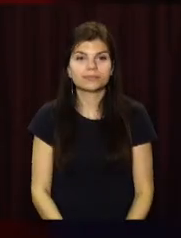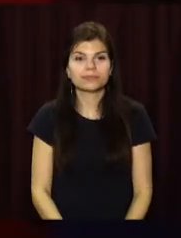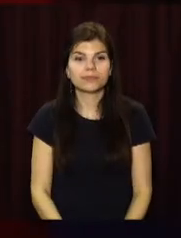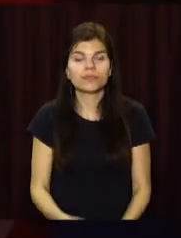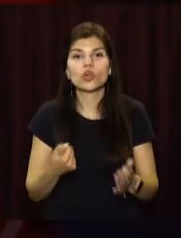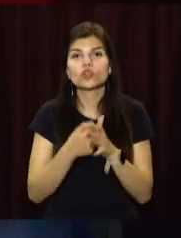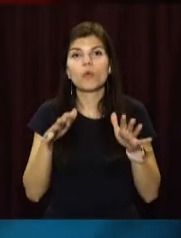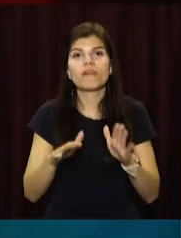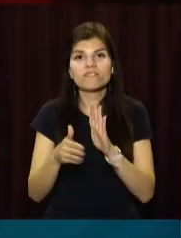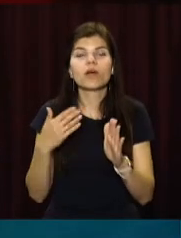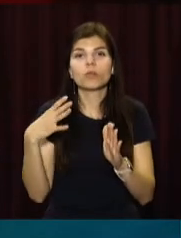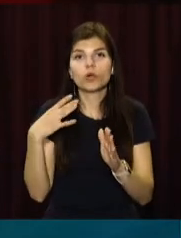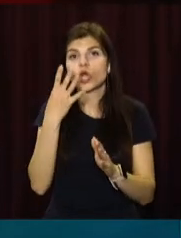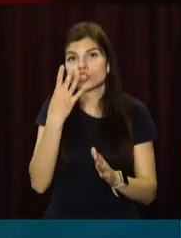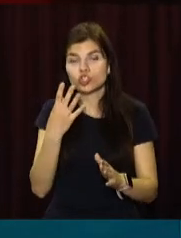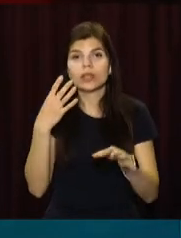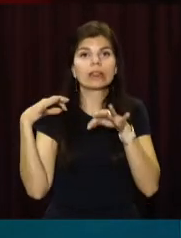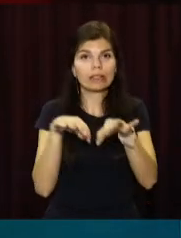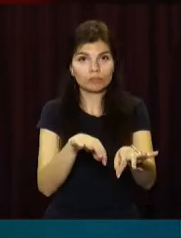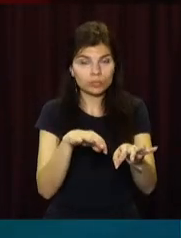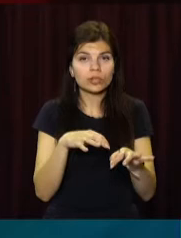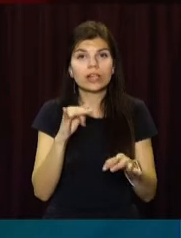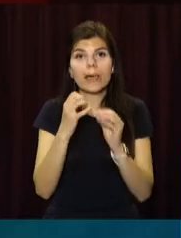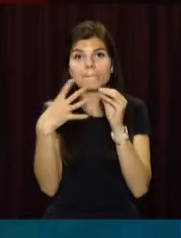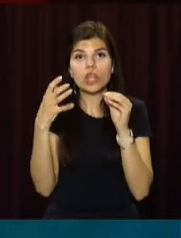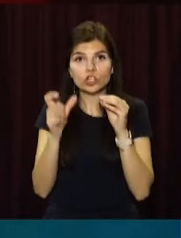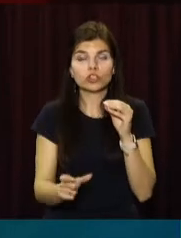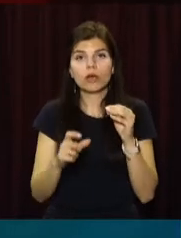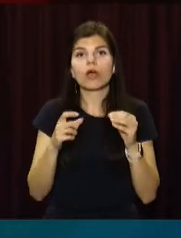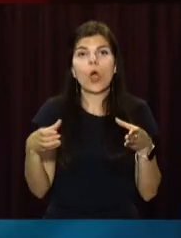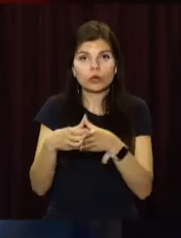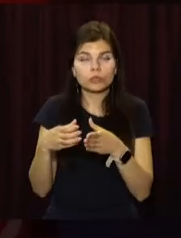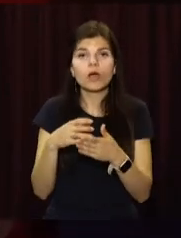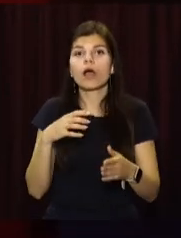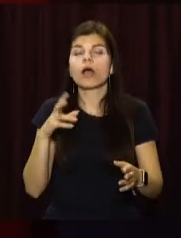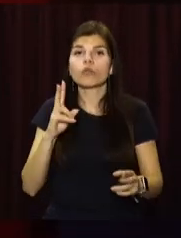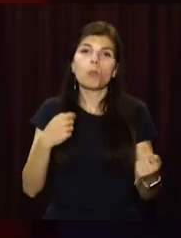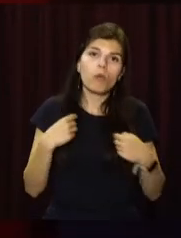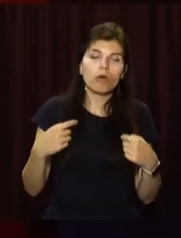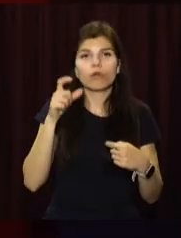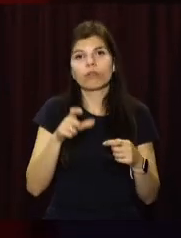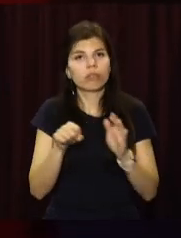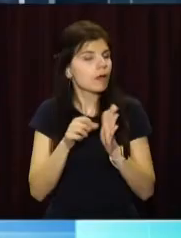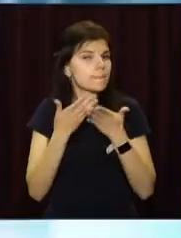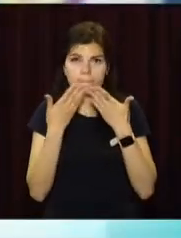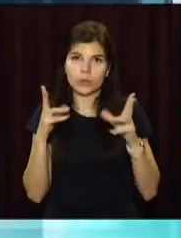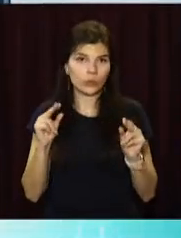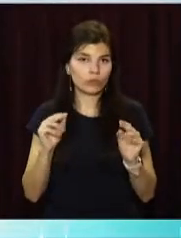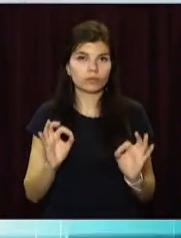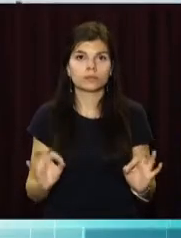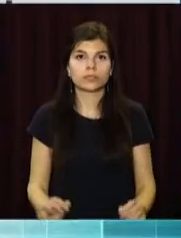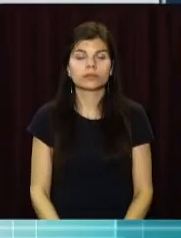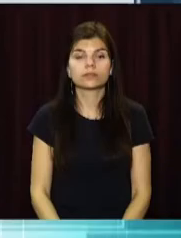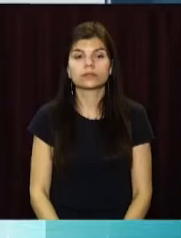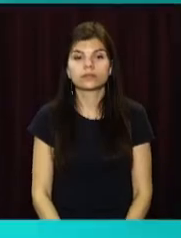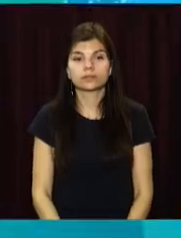До місця вилку було залучено 4 одиниці техніки і 15 чоловік особового складу. Загиблих та постраждалих на пожежі немає.